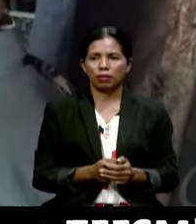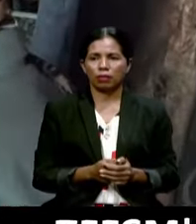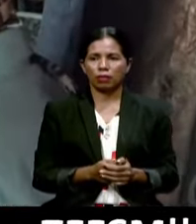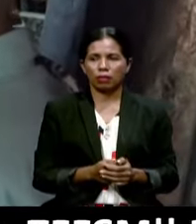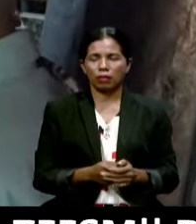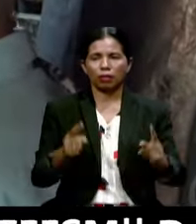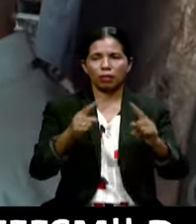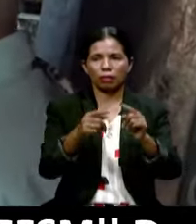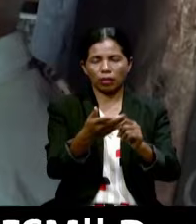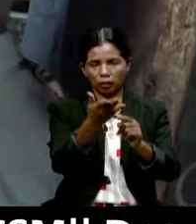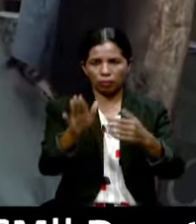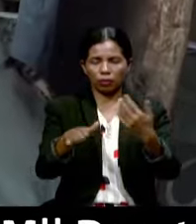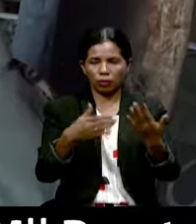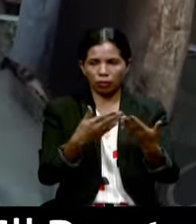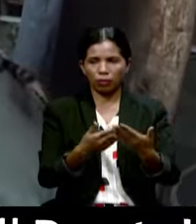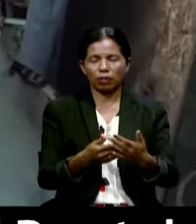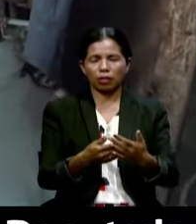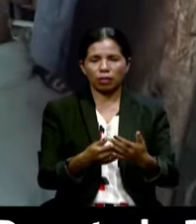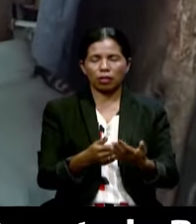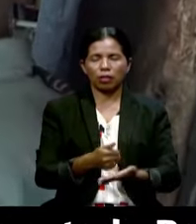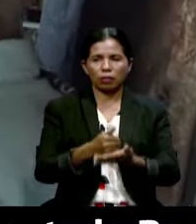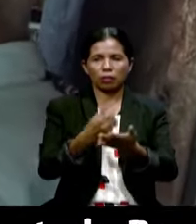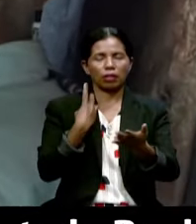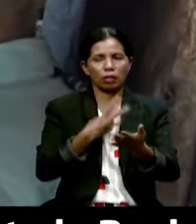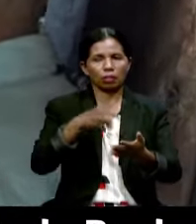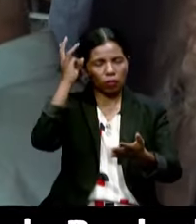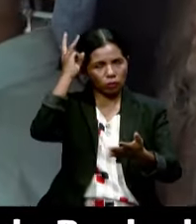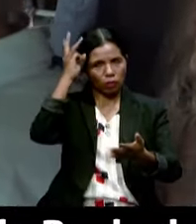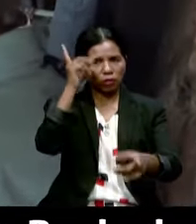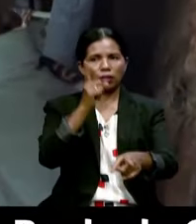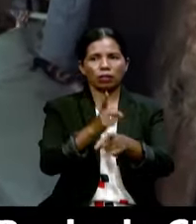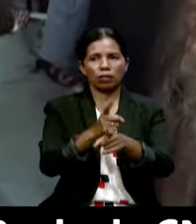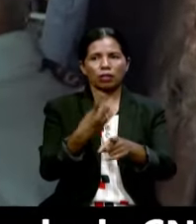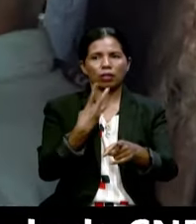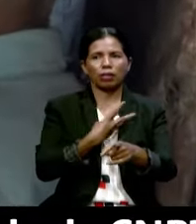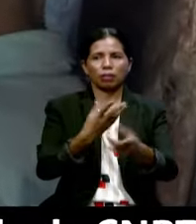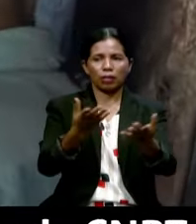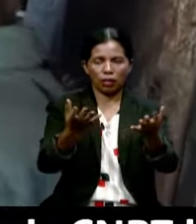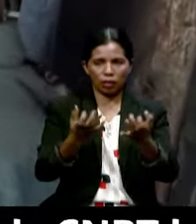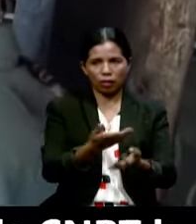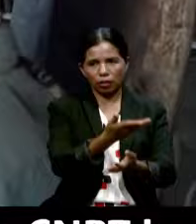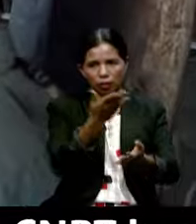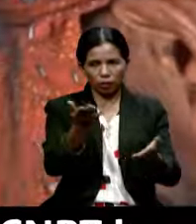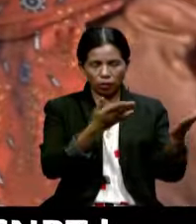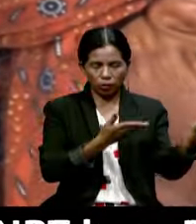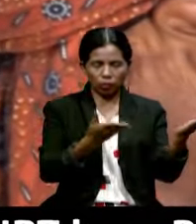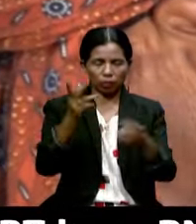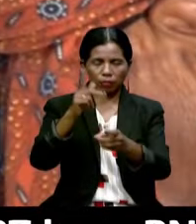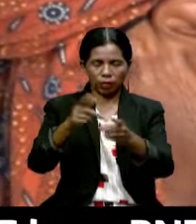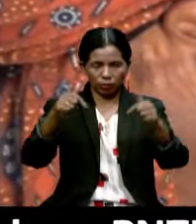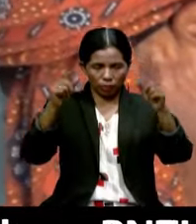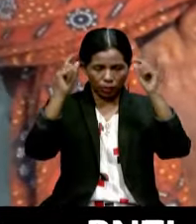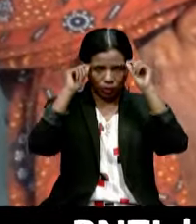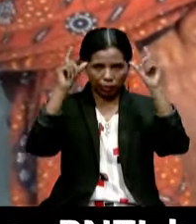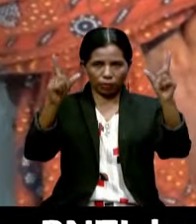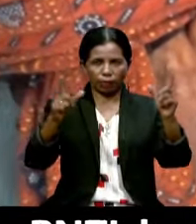pa ita bot atu ami oras ne perkupalos ami hakara ita bot atu lori kadoras mai dia. Hatamba